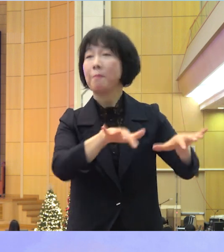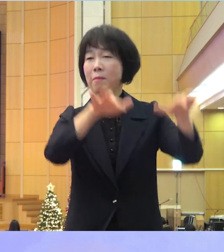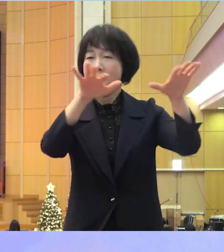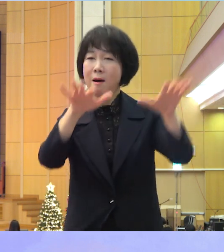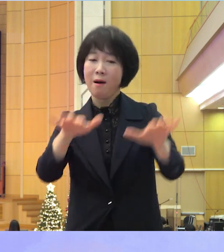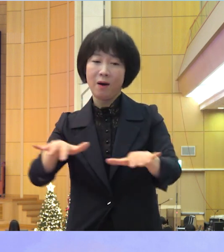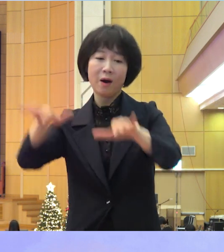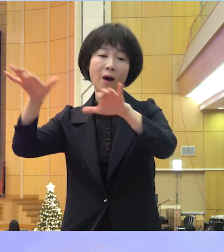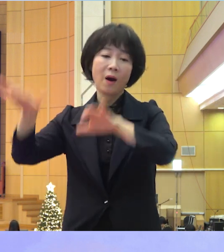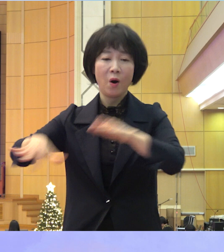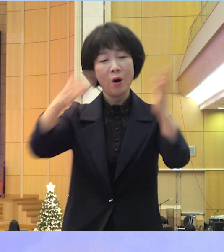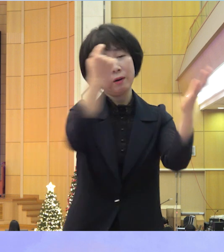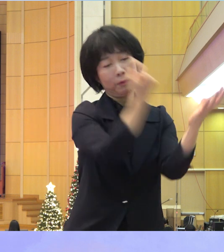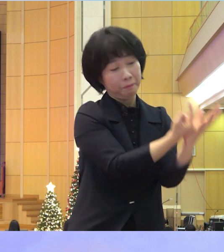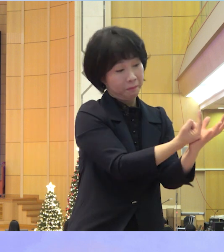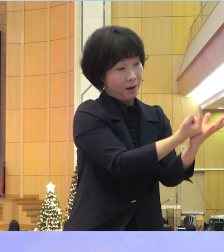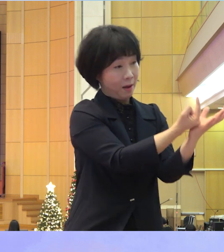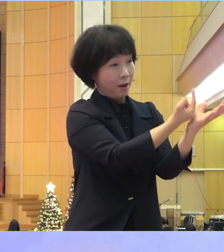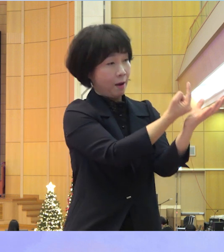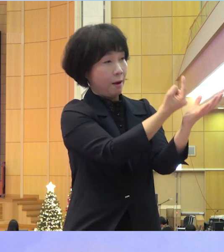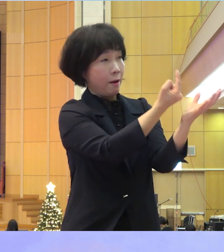멸망의